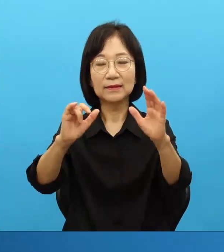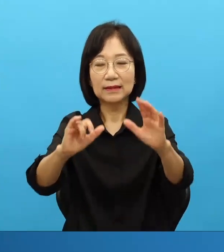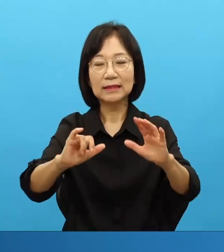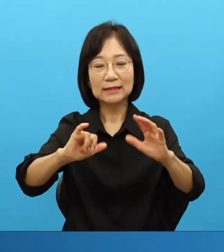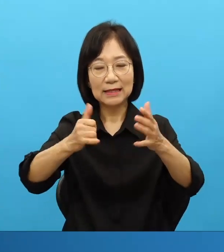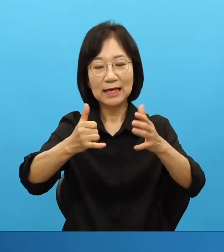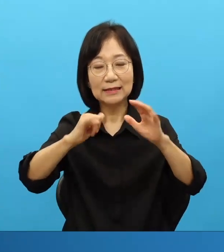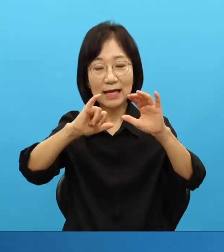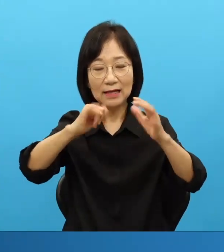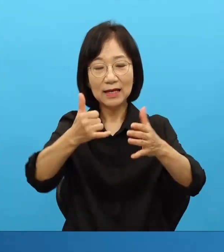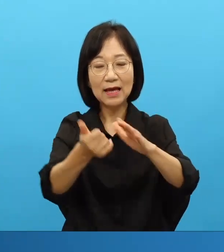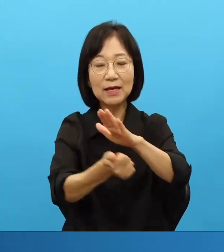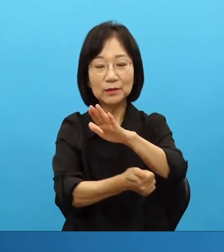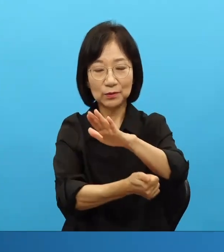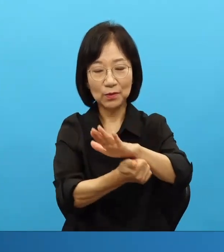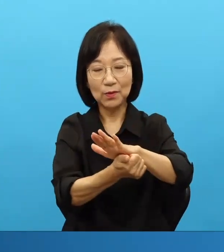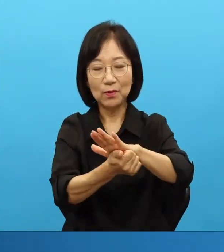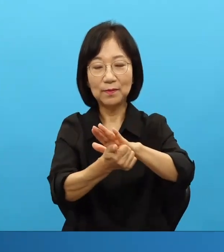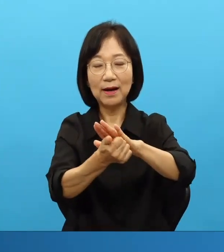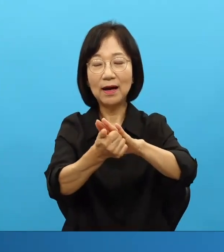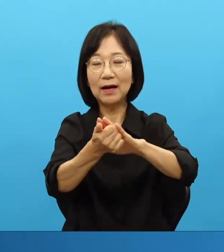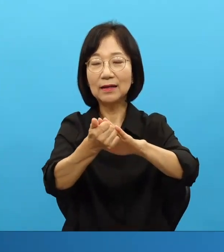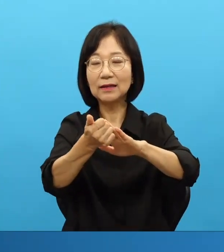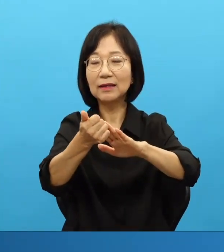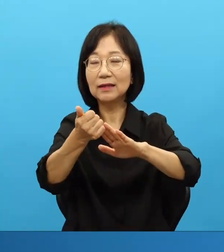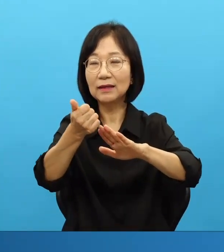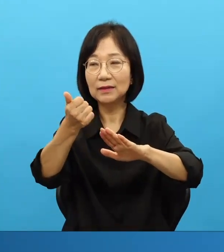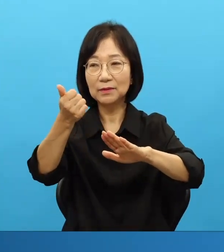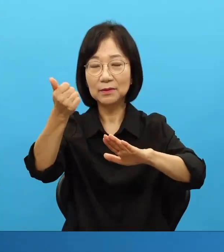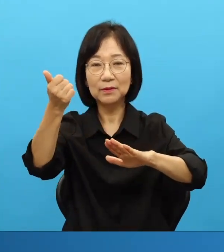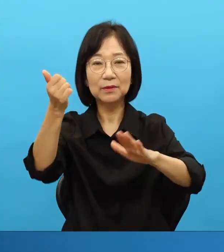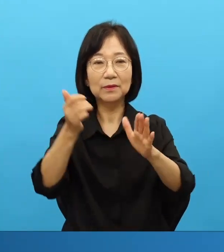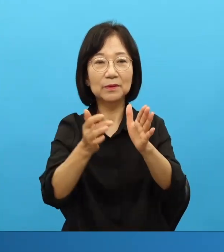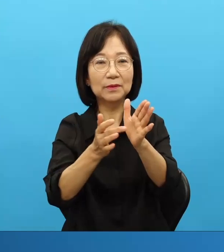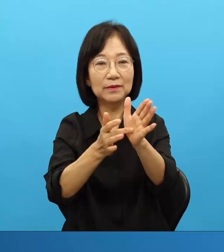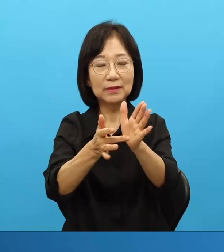이름은 세상의 소망이요